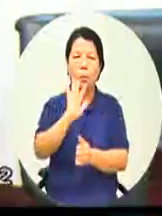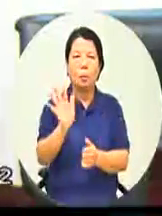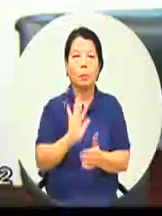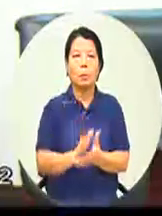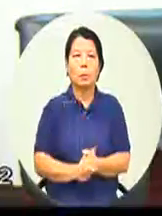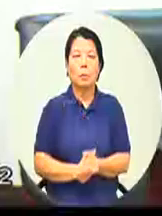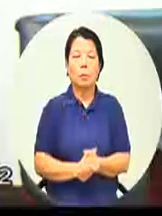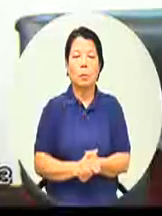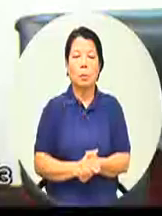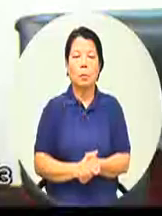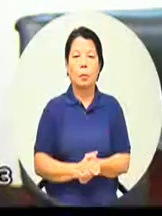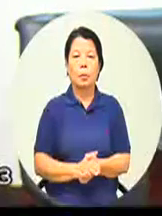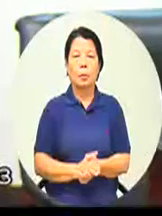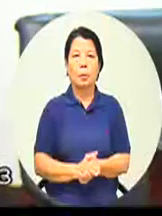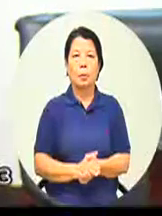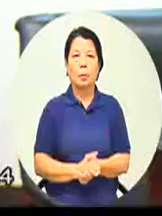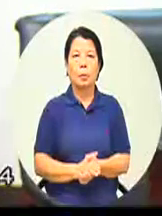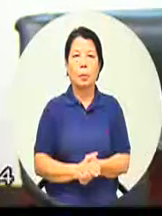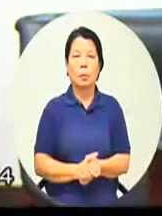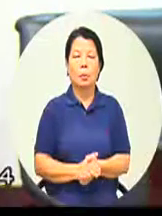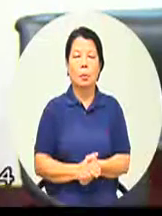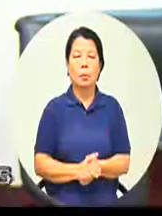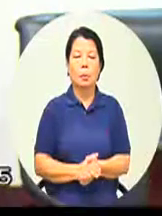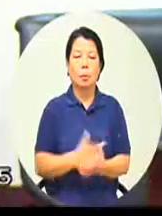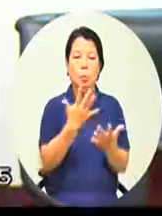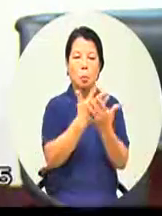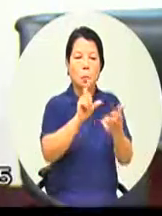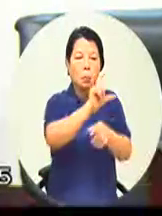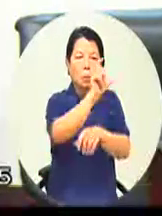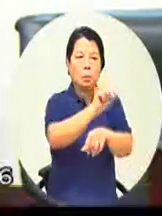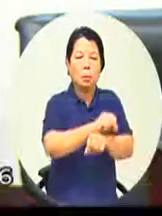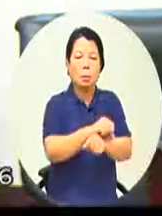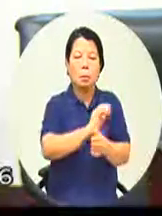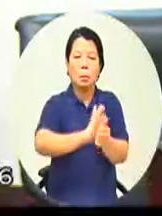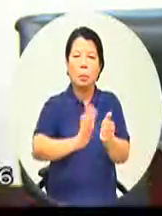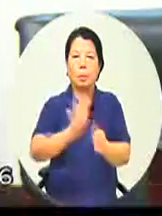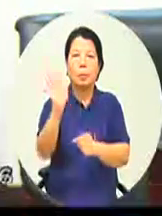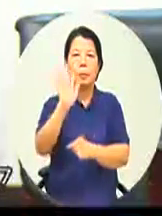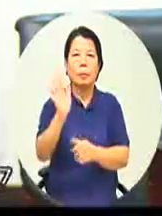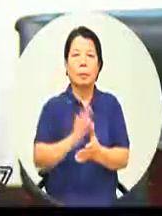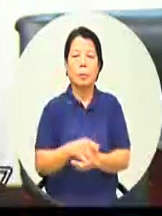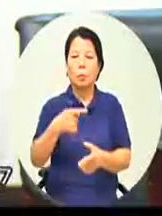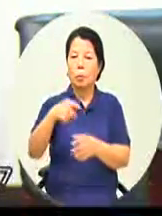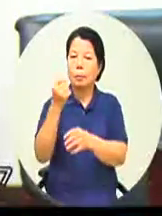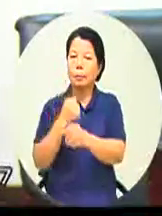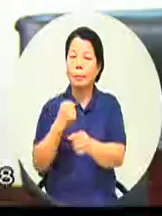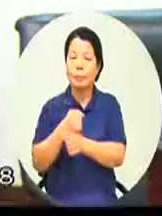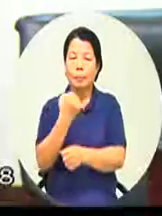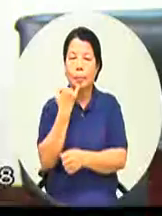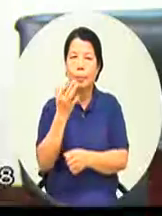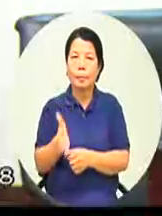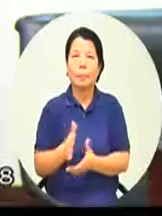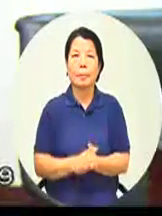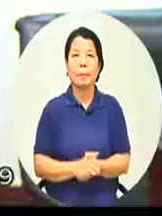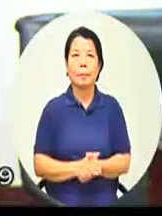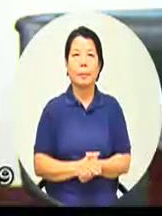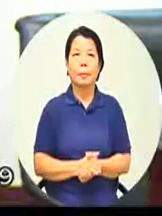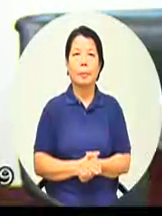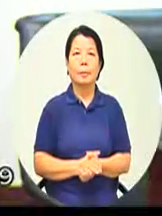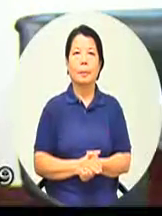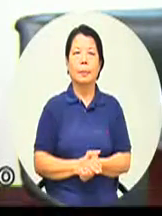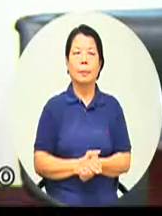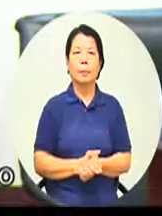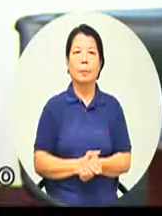境，卖造成有影响到学生啊，伫上课的环境之下，会当来去做这些工课，是不是？王副局长，这